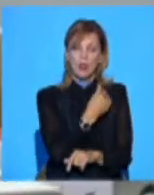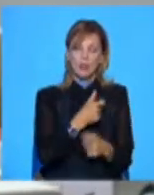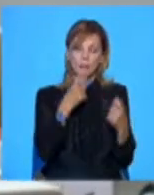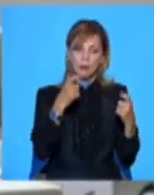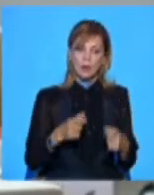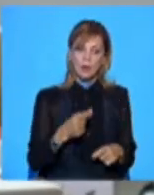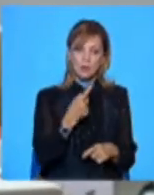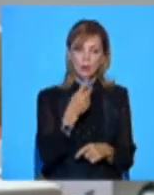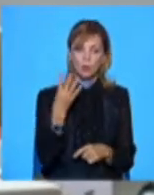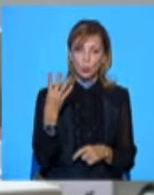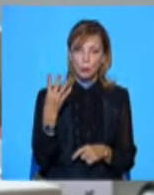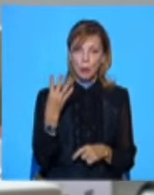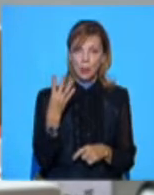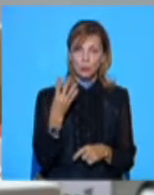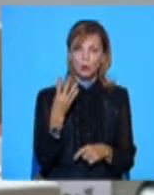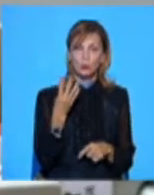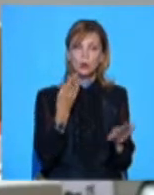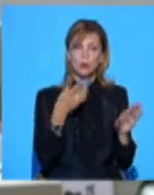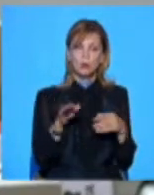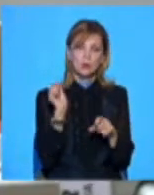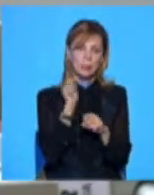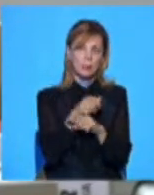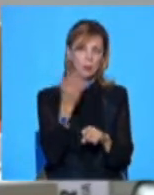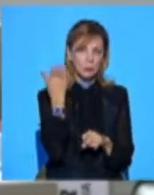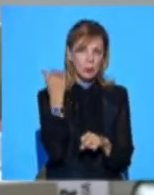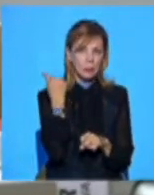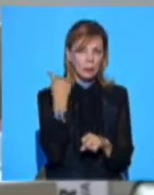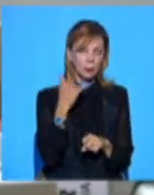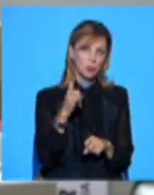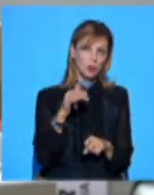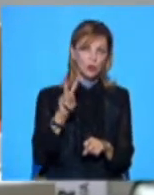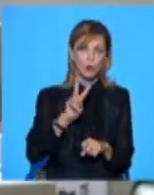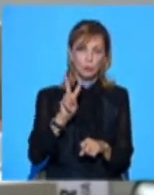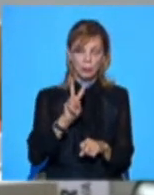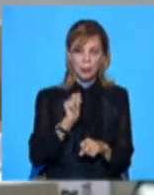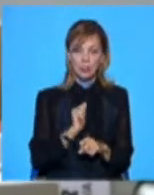clasele primare încă de săptămâna trecută, pe final, undeva joi-vineri.